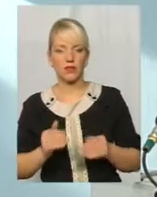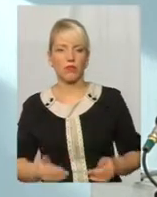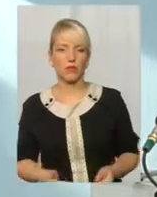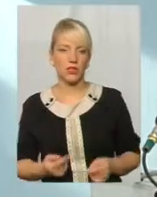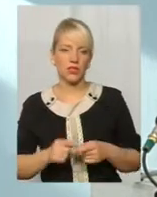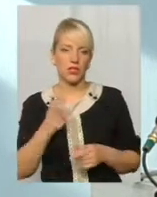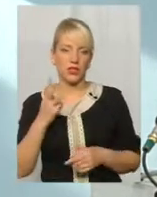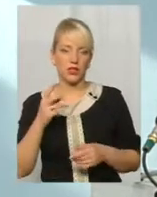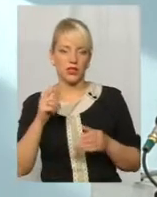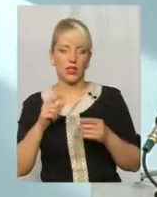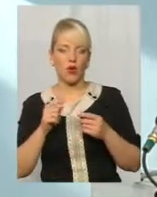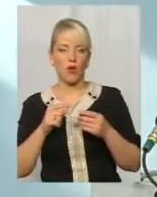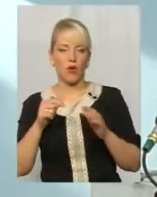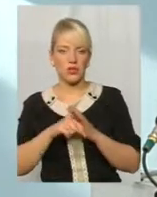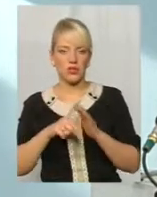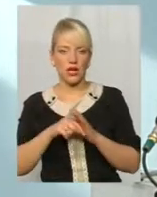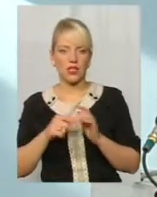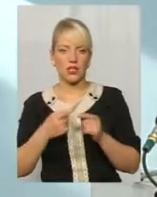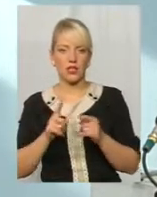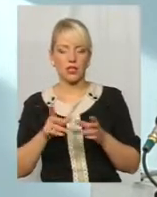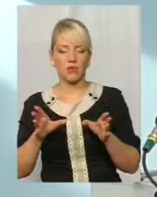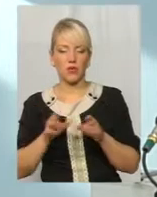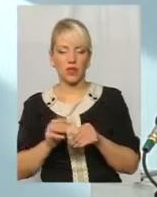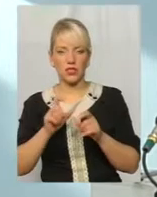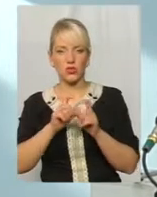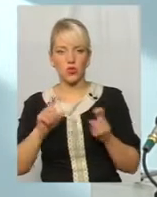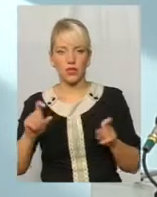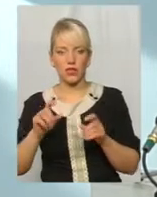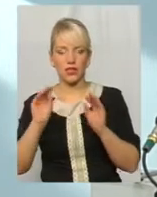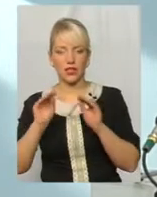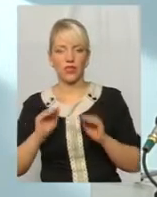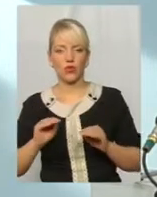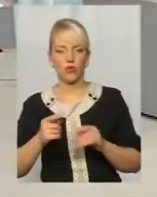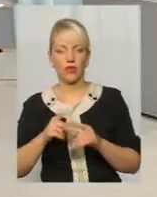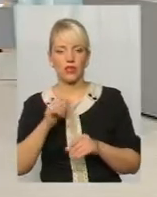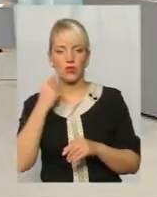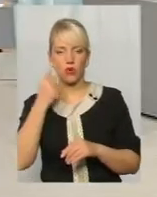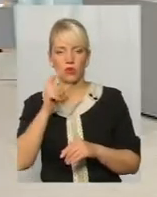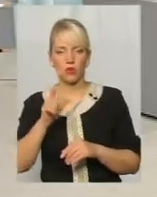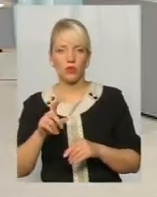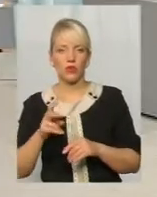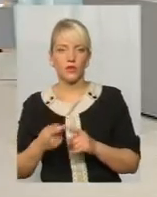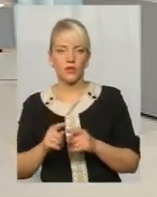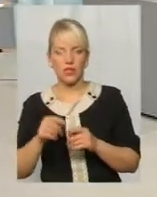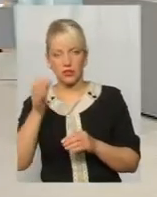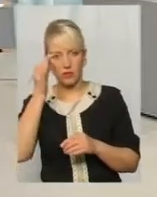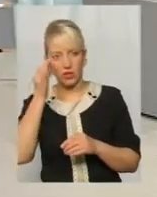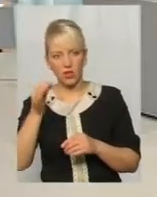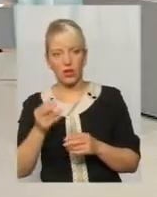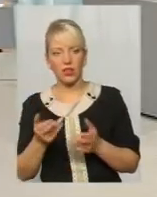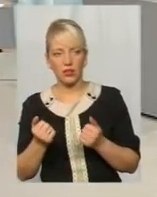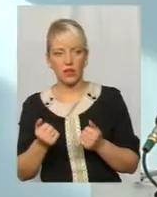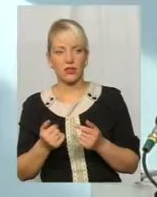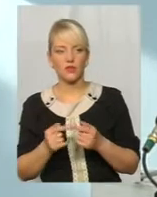ознаки пов'язує суб'єкта декларування із тією особою, про яку він Але має... Це дуже тонка грань, абсолютно, насправді.